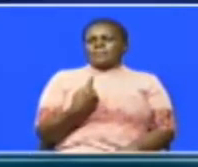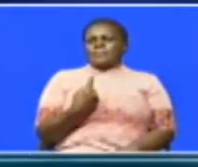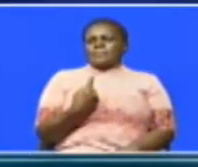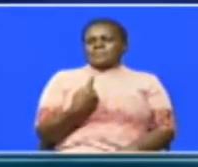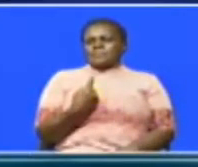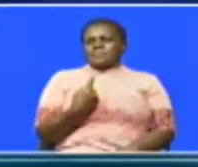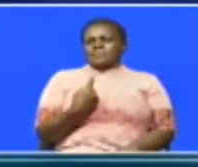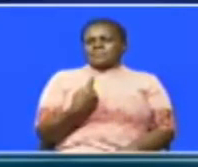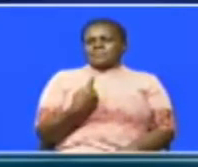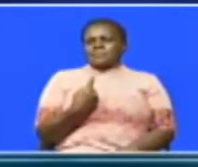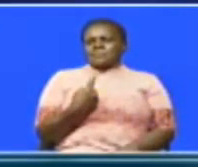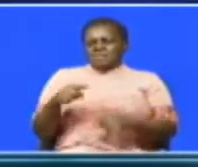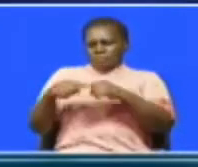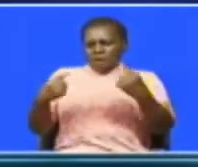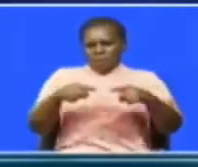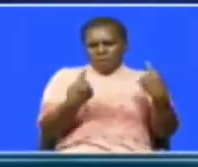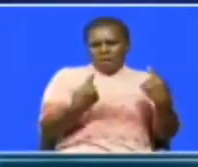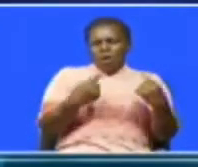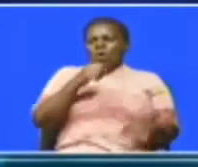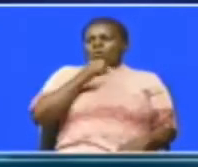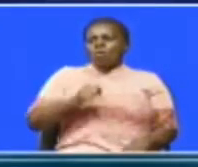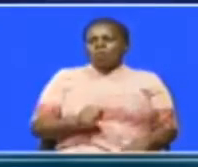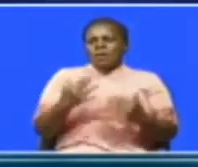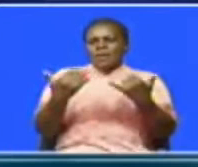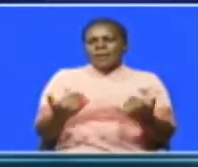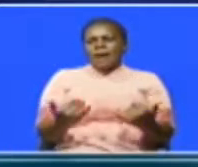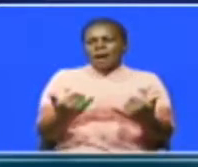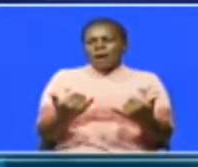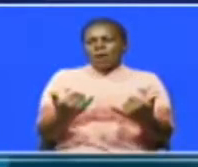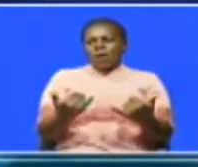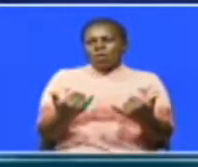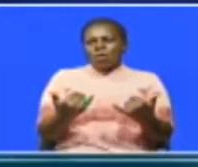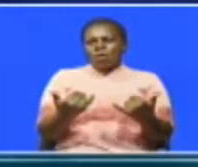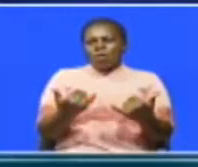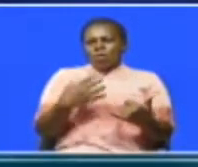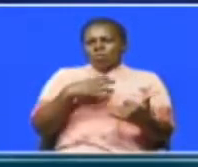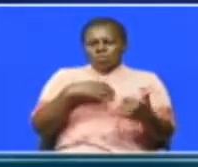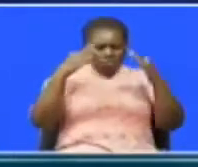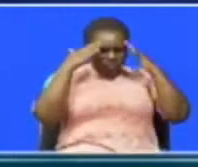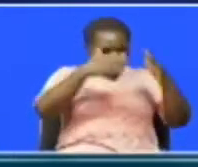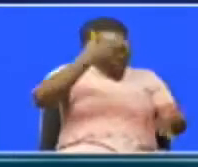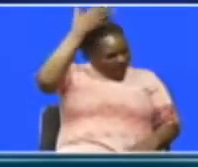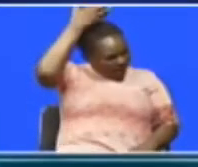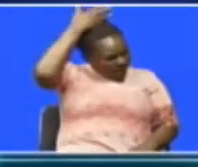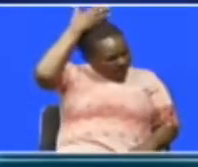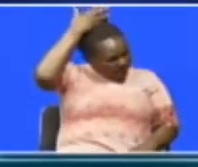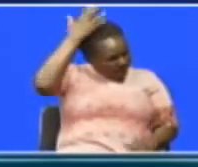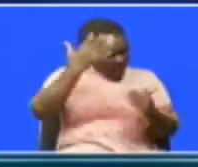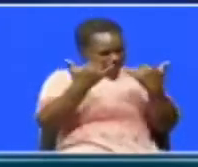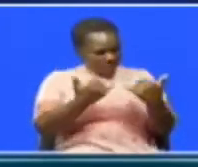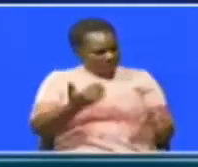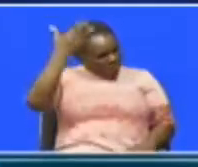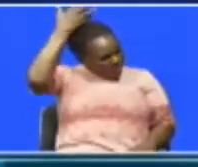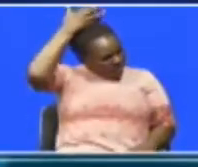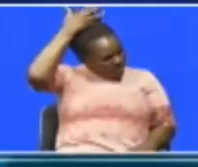it. Kutokana na jeraha na vigezo vya umri, Njeri alianjika buti na kujishughulisha na uuguzi nchini Marekani, ambapo kwa sasa